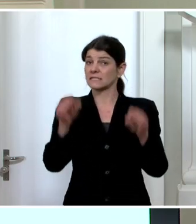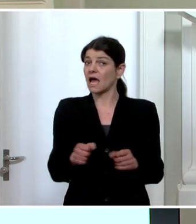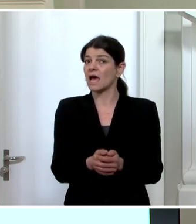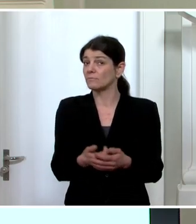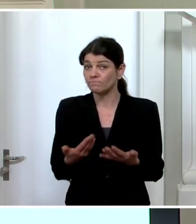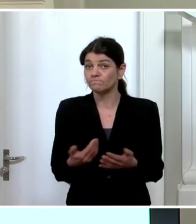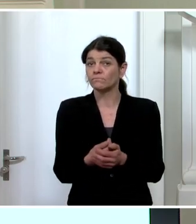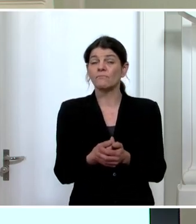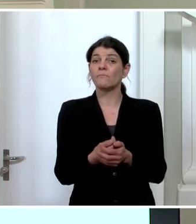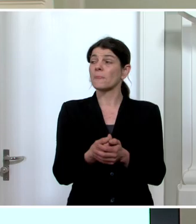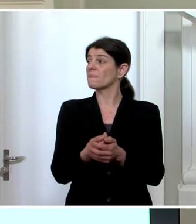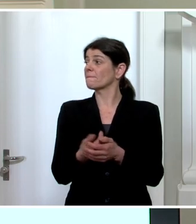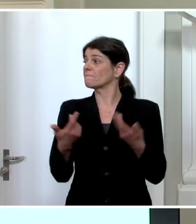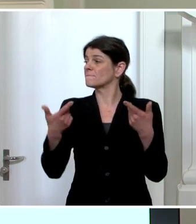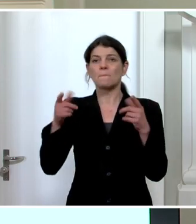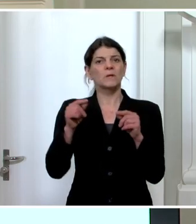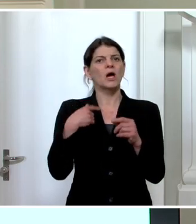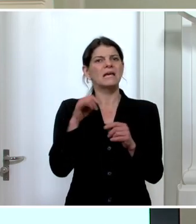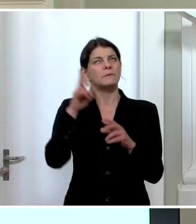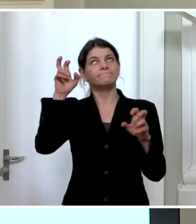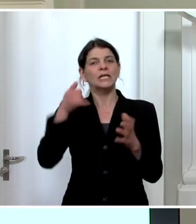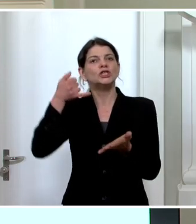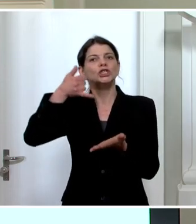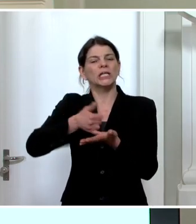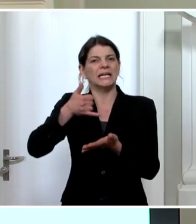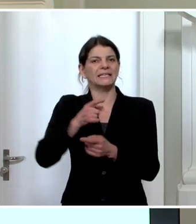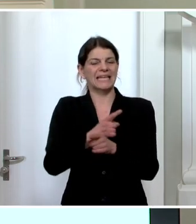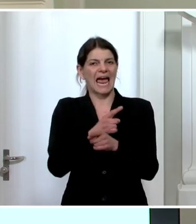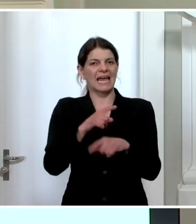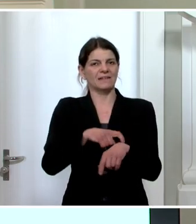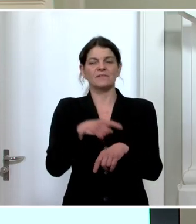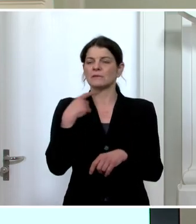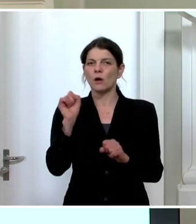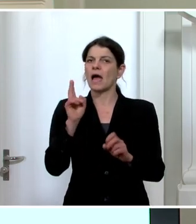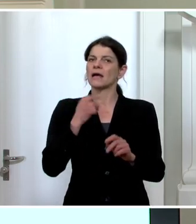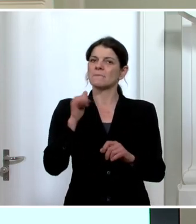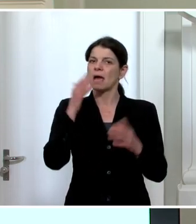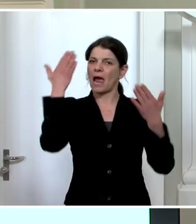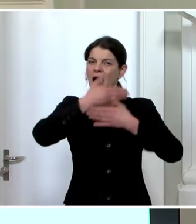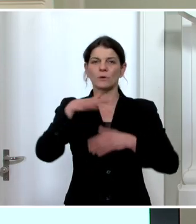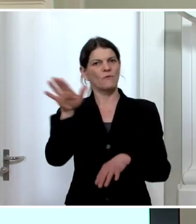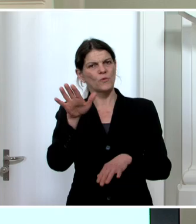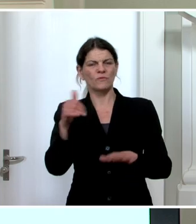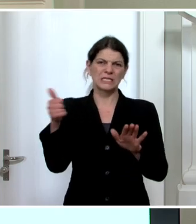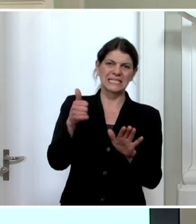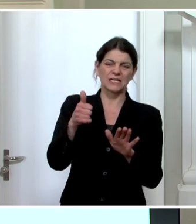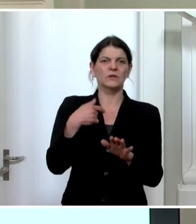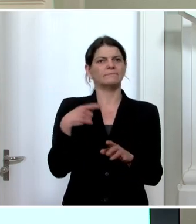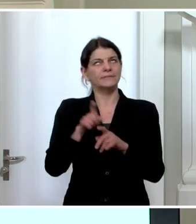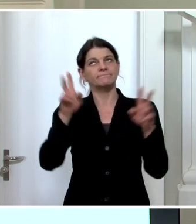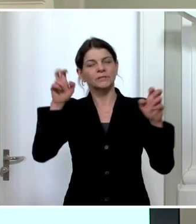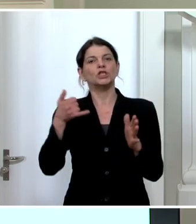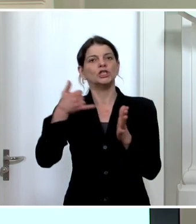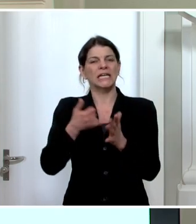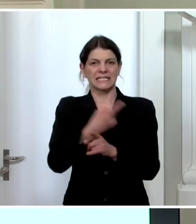irgendeine Stichzeit machen, einen Redaktionsschluss sozusagen, und den machen wir in der Regel so abends um 5 oder 6 und dann lassen wir eben